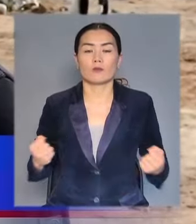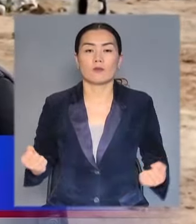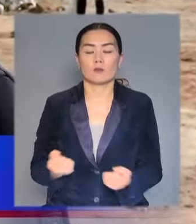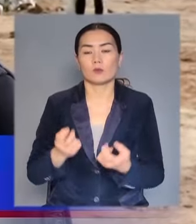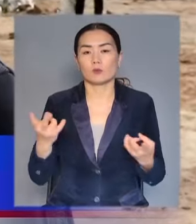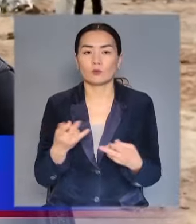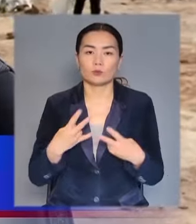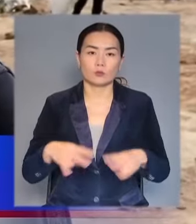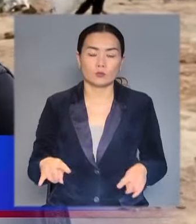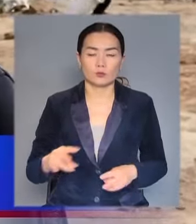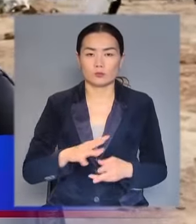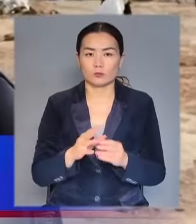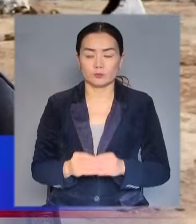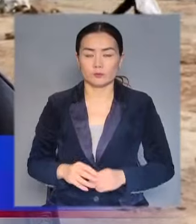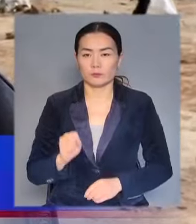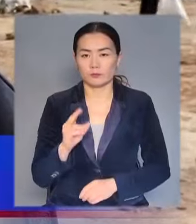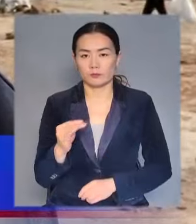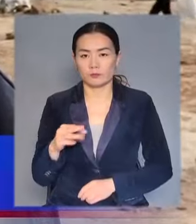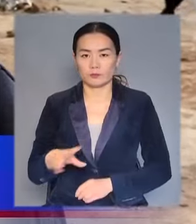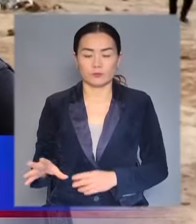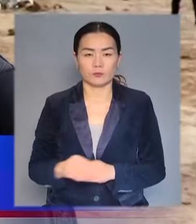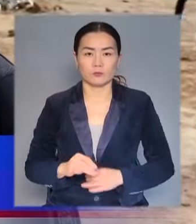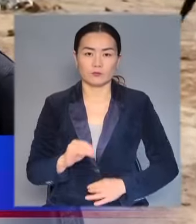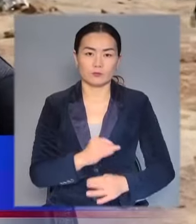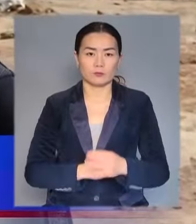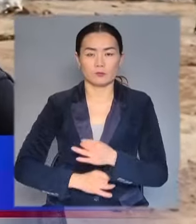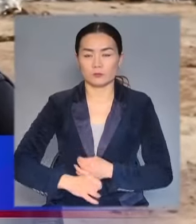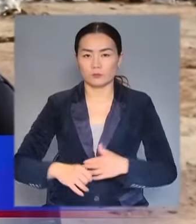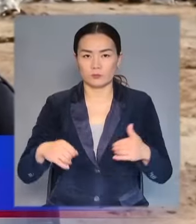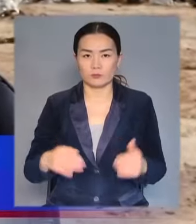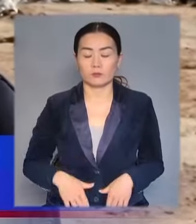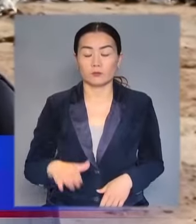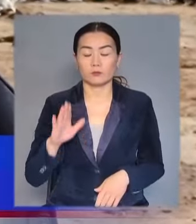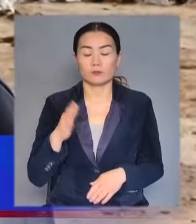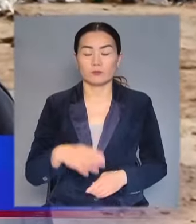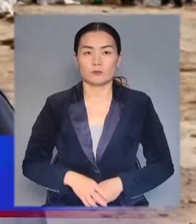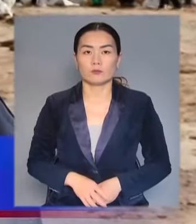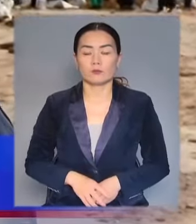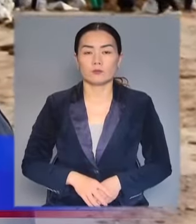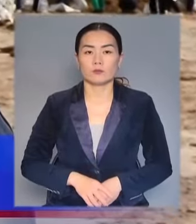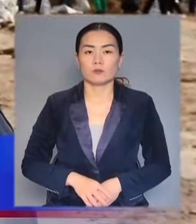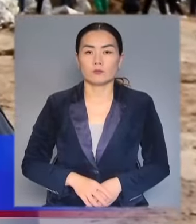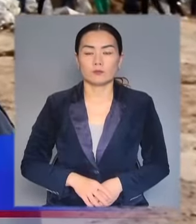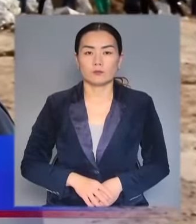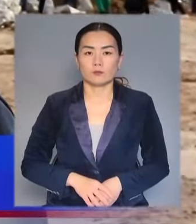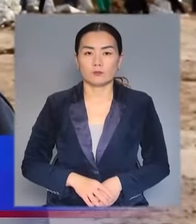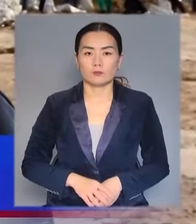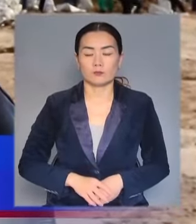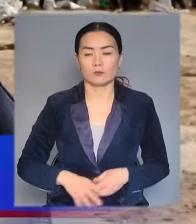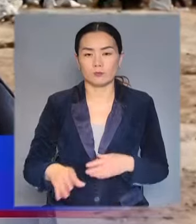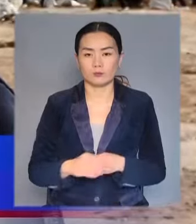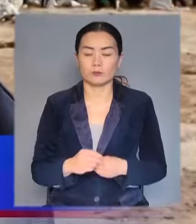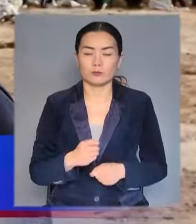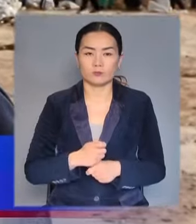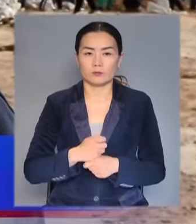қолдау қажет екендігін әкімшілікпен бірге ақылдасып, осы мәселелерді оңтайлы шешу бағытында біз біраз